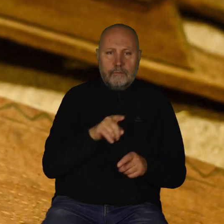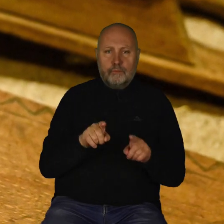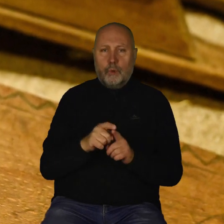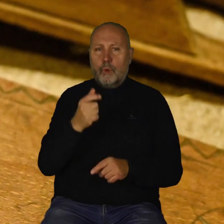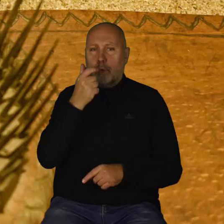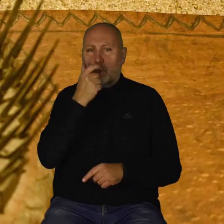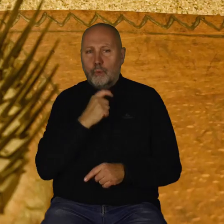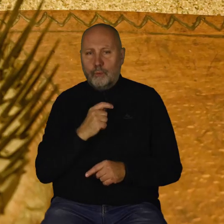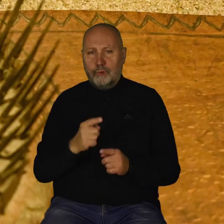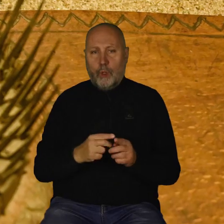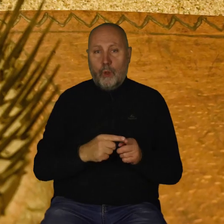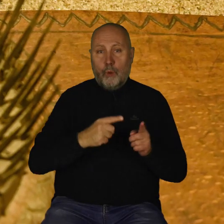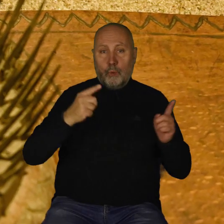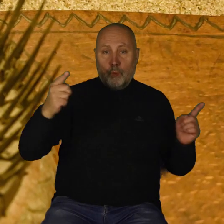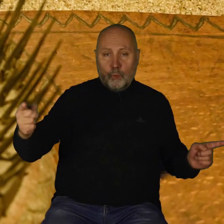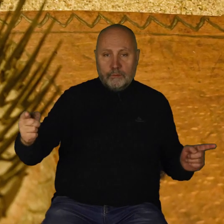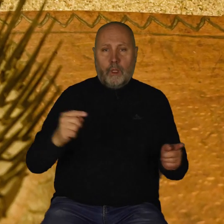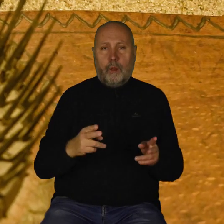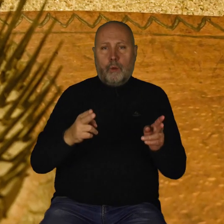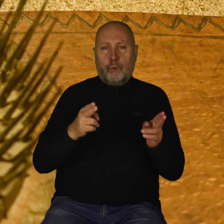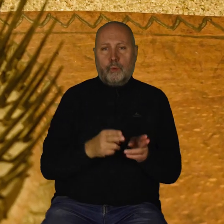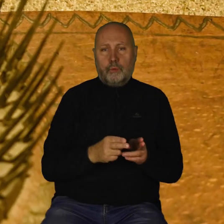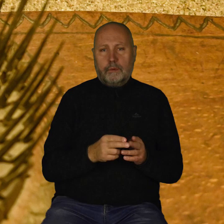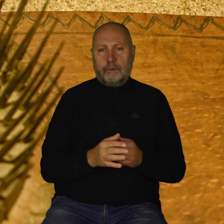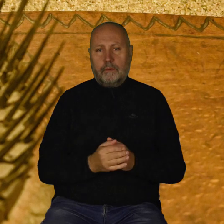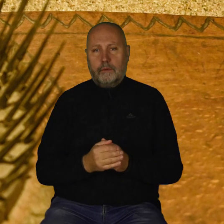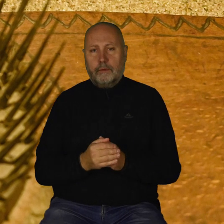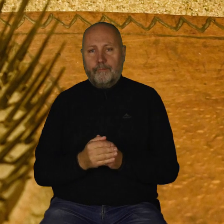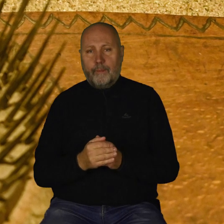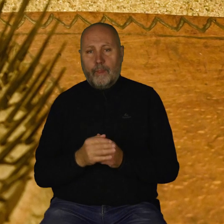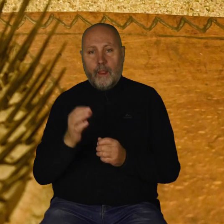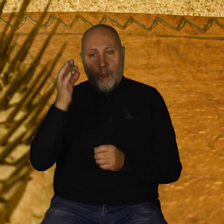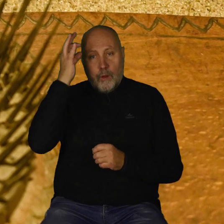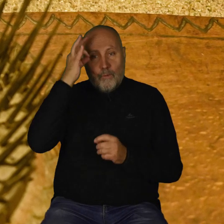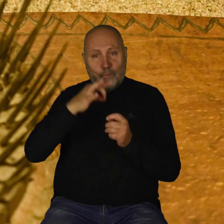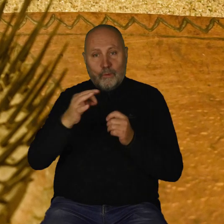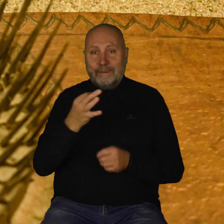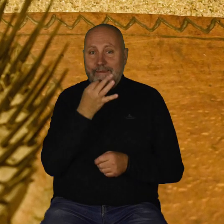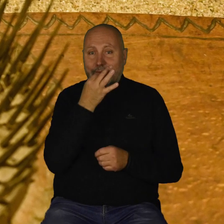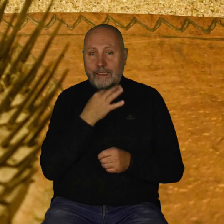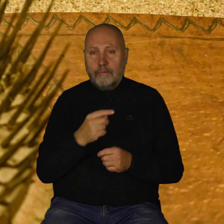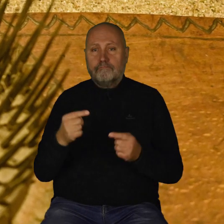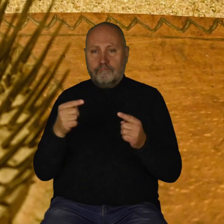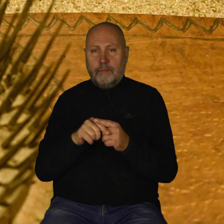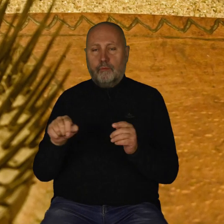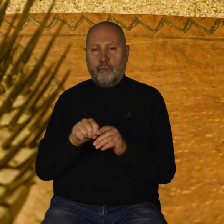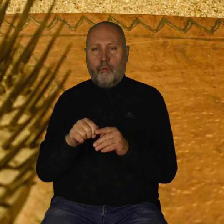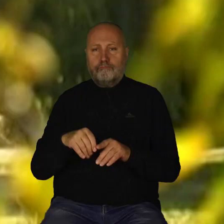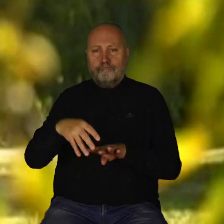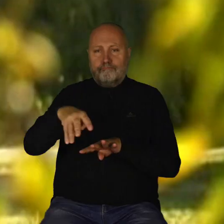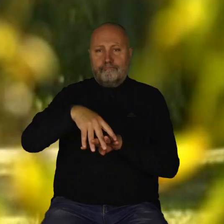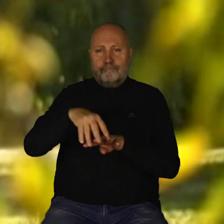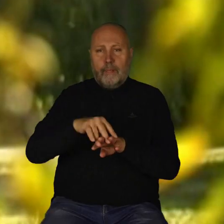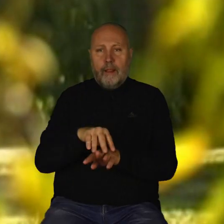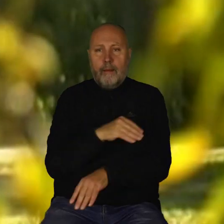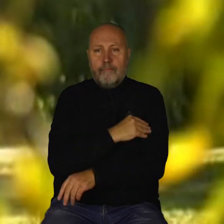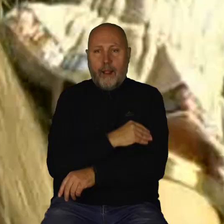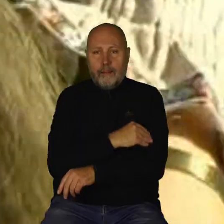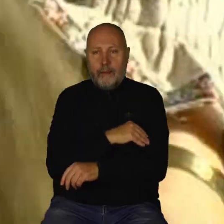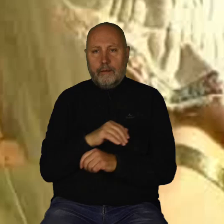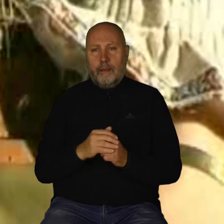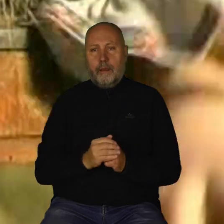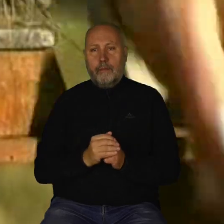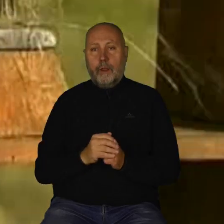i grubsze dłuższe i krótsze włókno cieńsze nadawało się do tkania natomiast